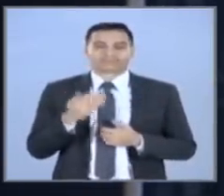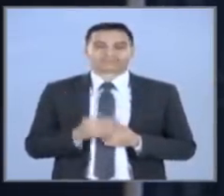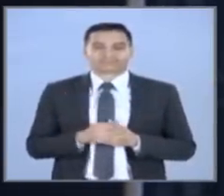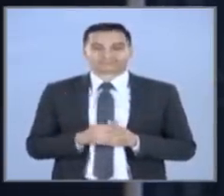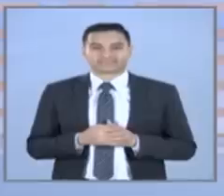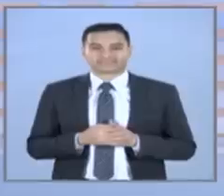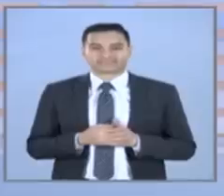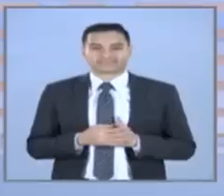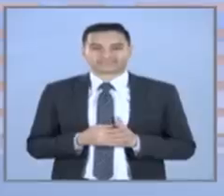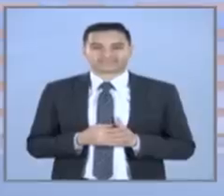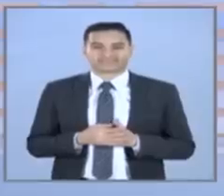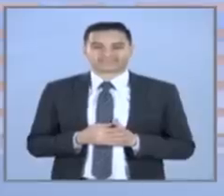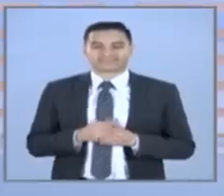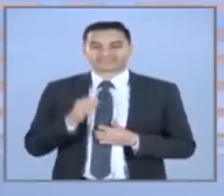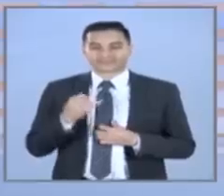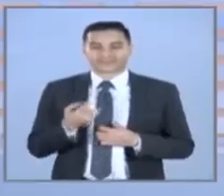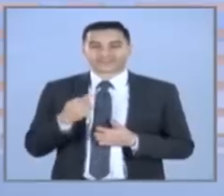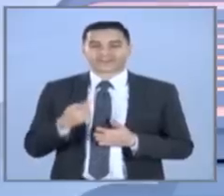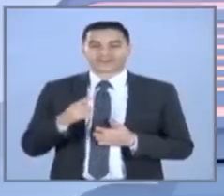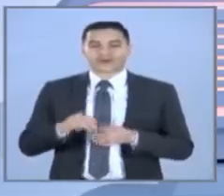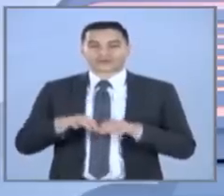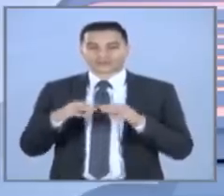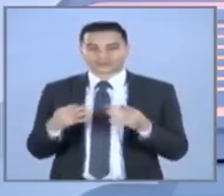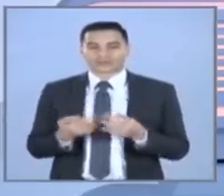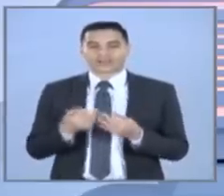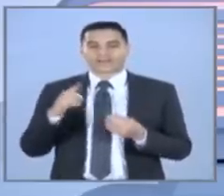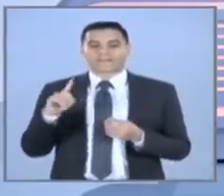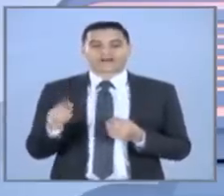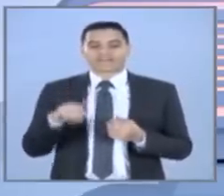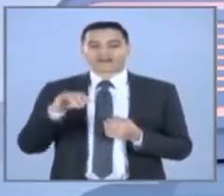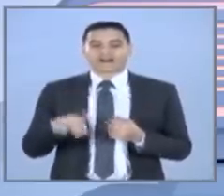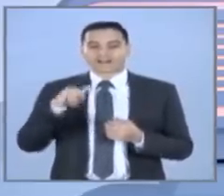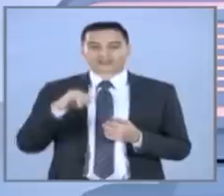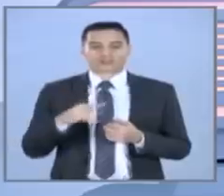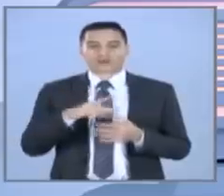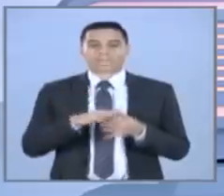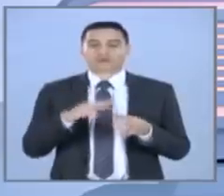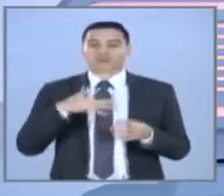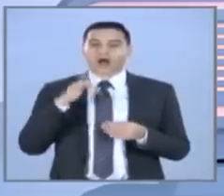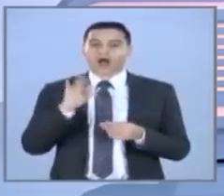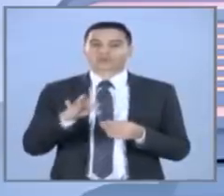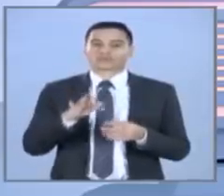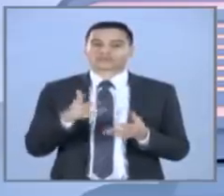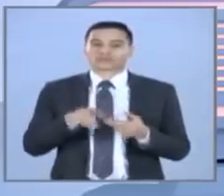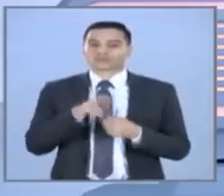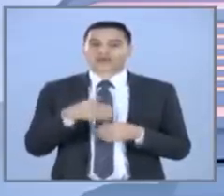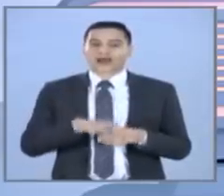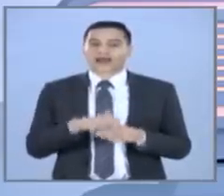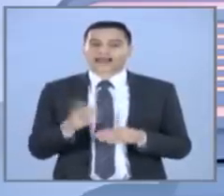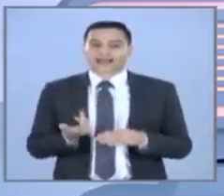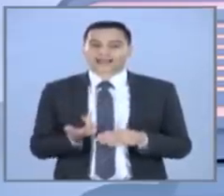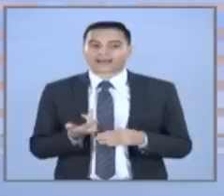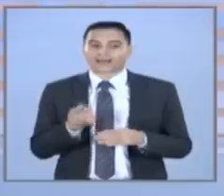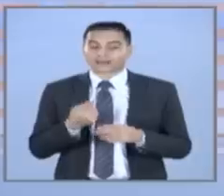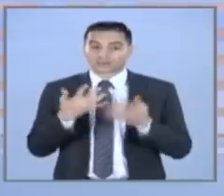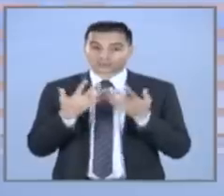جوكر، تمام، عائلة برايا جوكر، من حقكم تختاروا موضوع السؤال، تحبوا تتسألوا في إيه؟